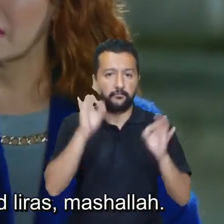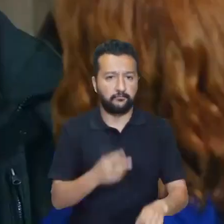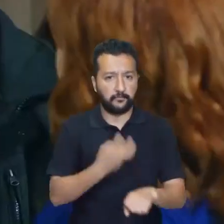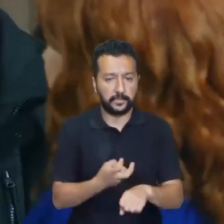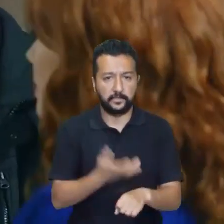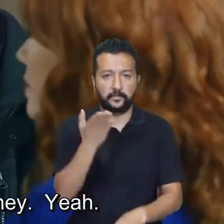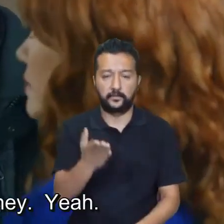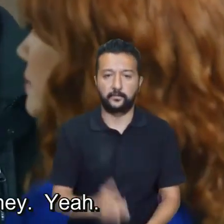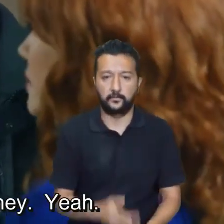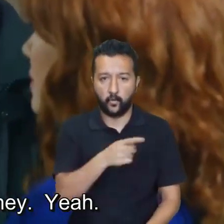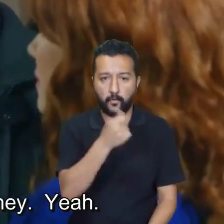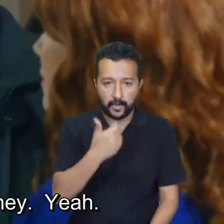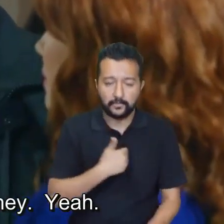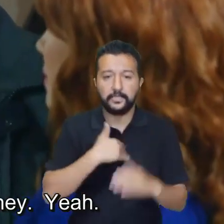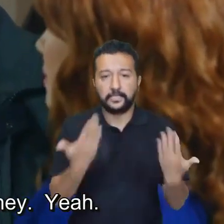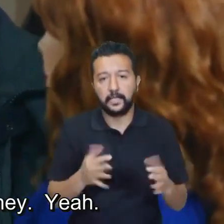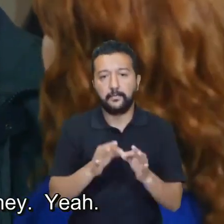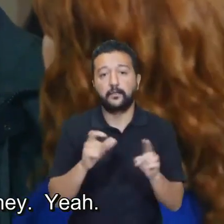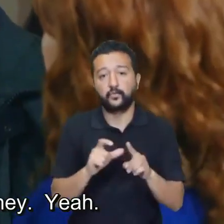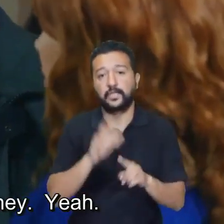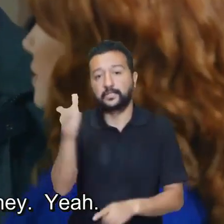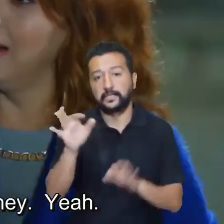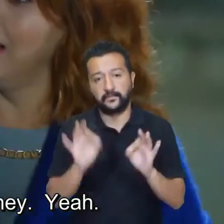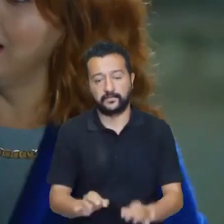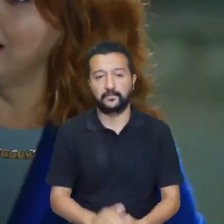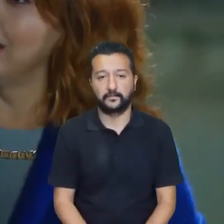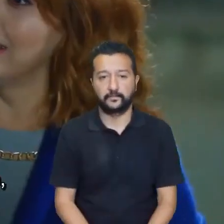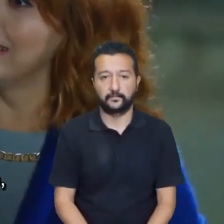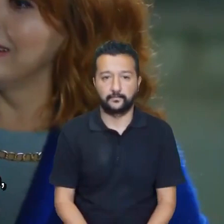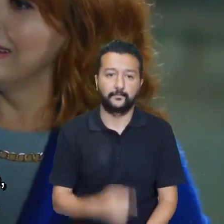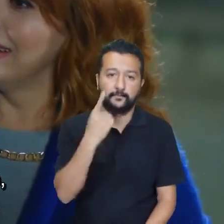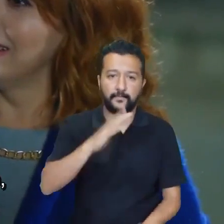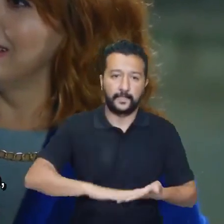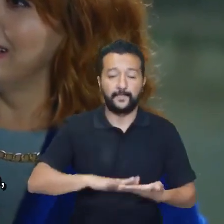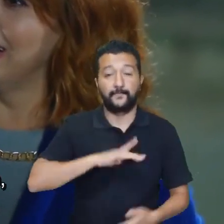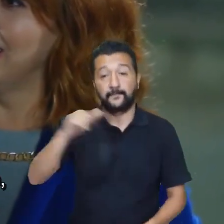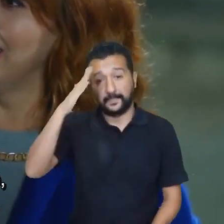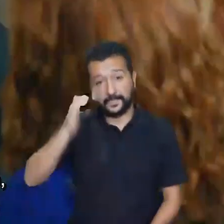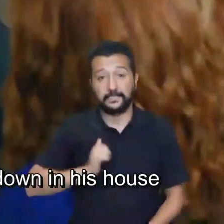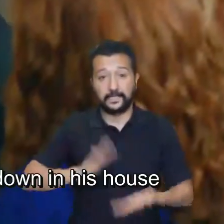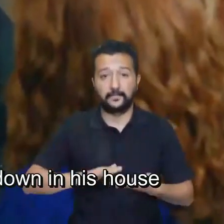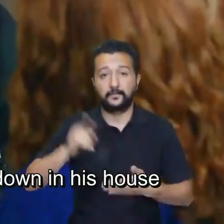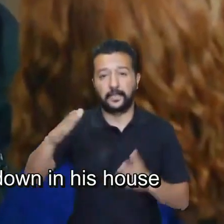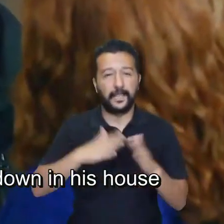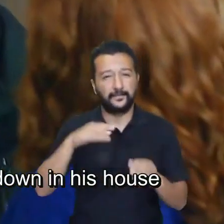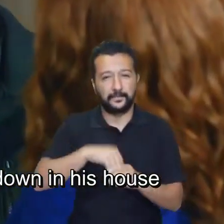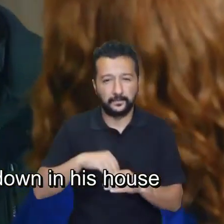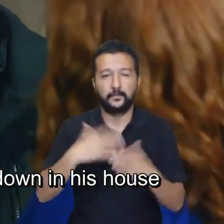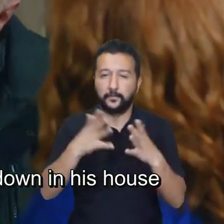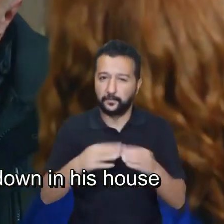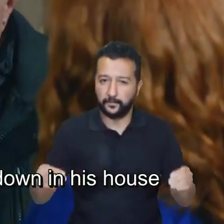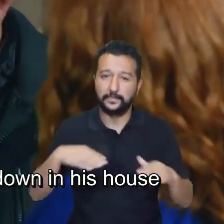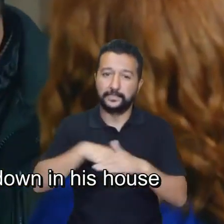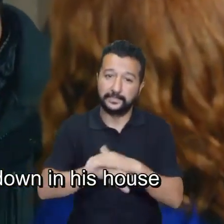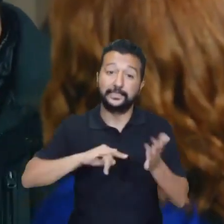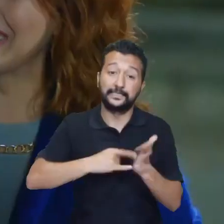maşallah ya. O parayla biz ancak Beylikdüzü'ne gideriz evet. Bir arkadaşım var orada, asker arkadaşım. Onun evinde ortalık durulana